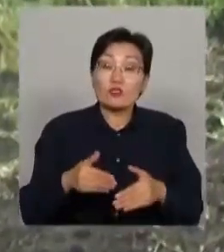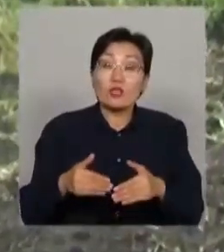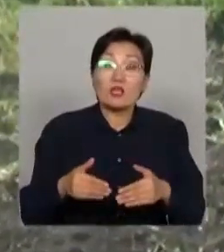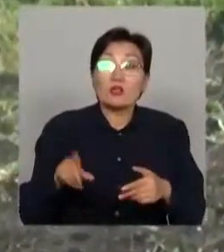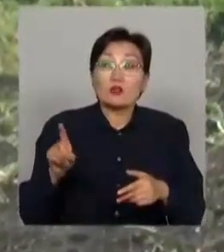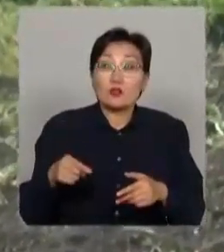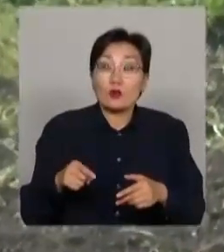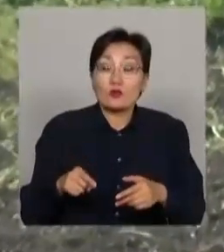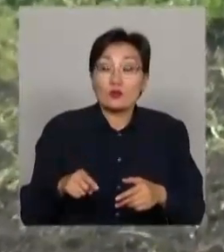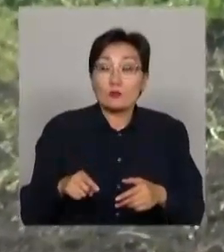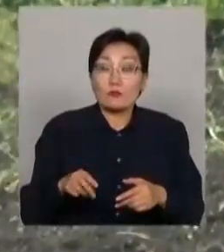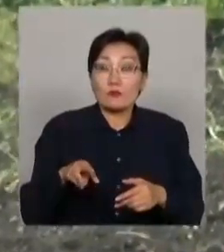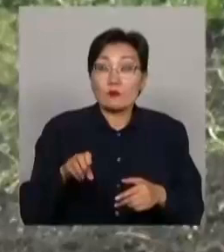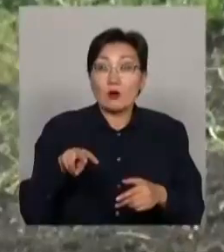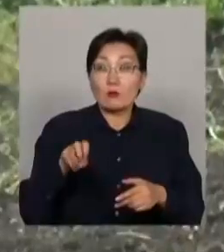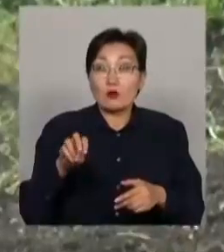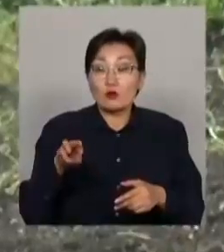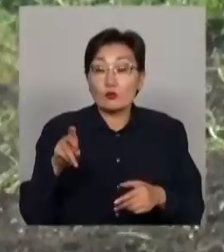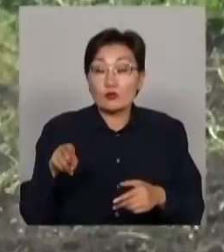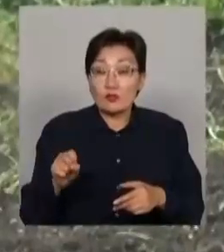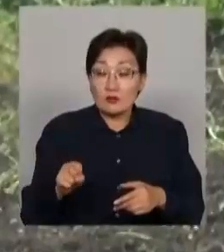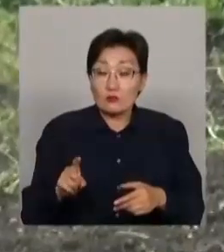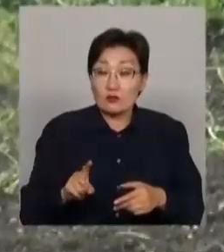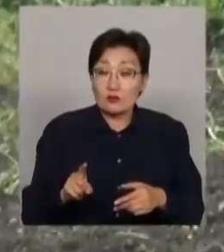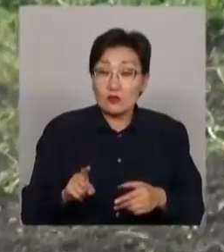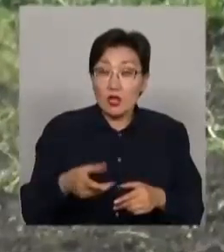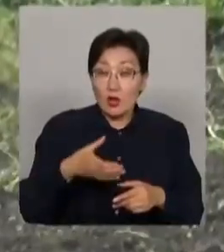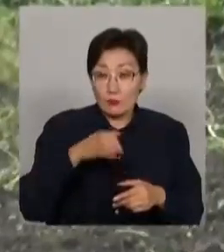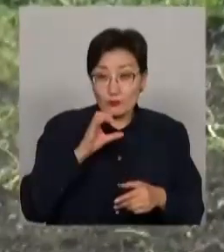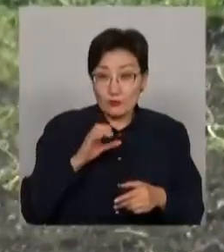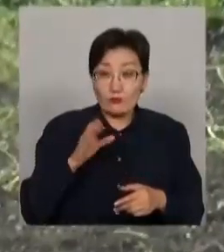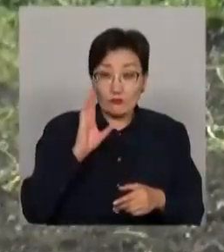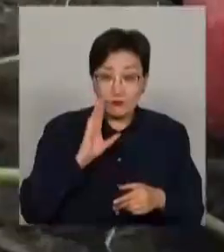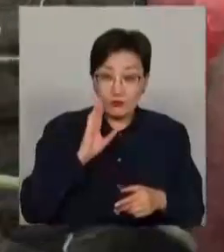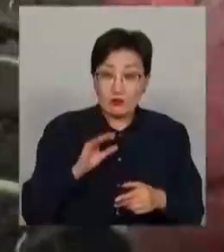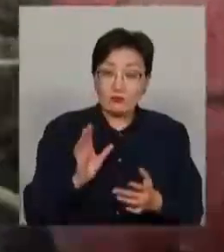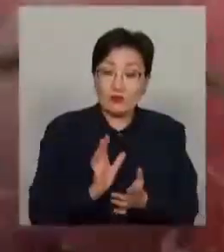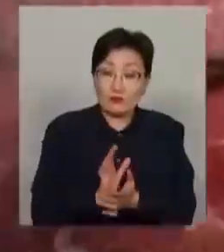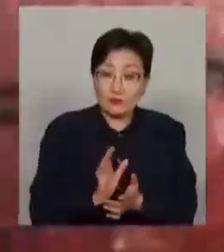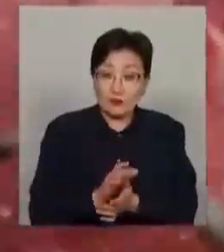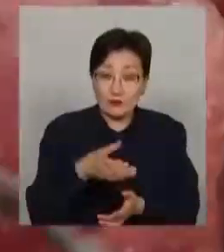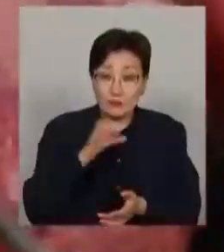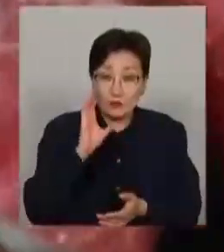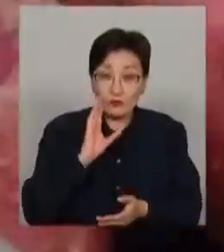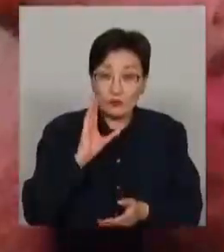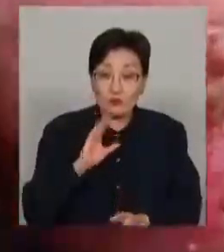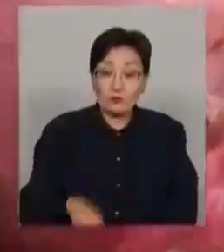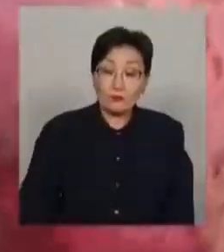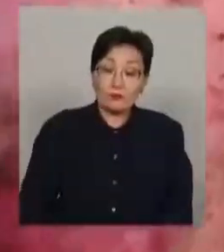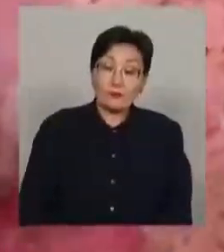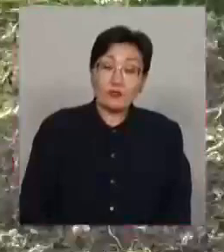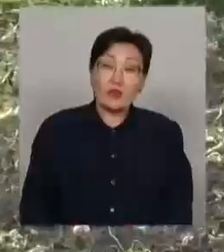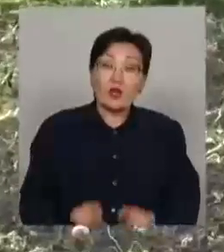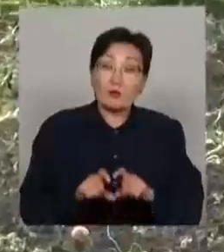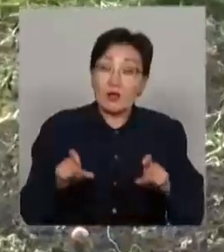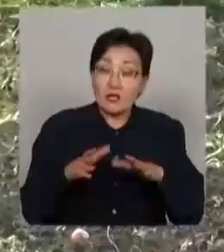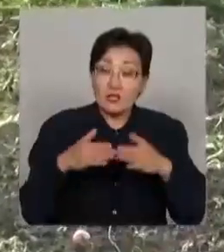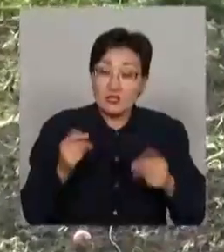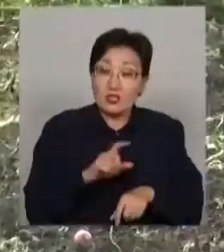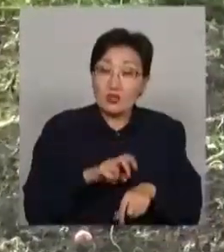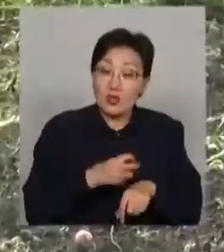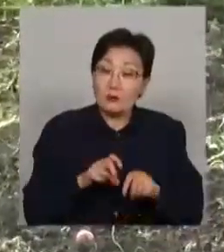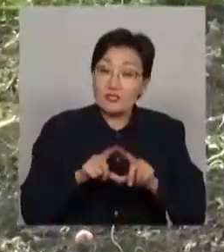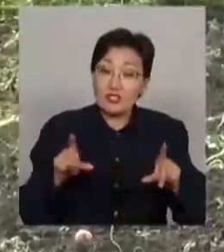даже с мамлютки, которая, как считает, тут что-то. А вы пьете? А мы пьем, мы черпаем и пьем. Да. Ни магазина нет, ни